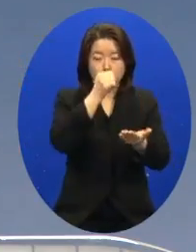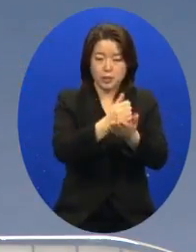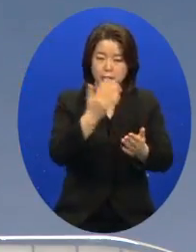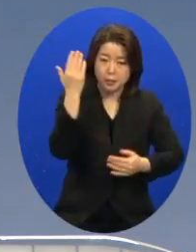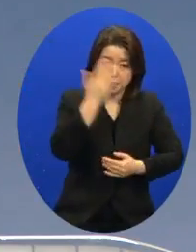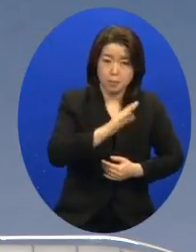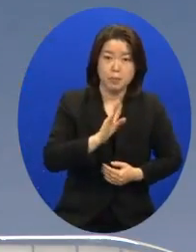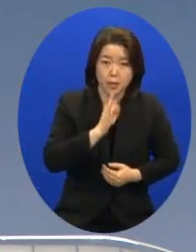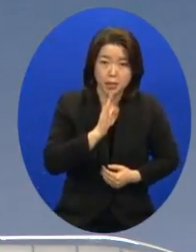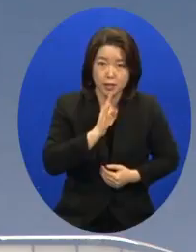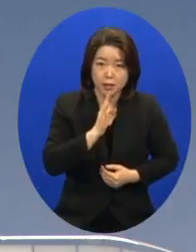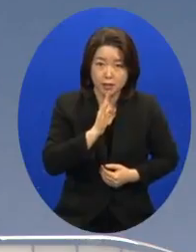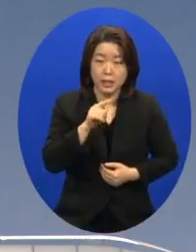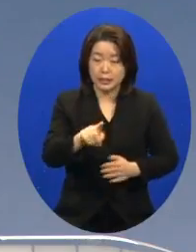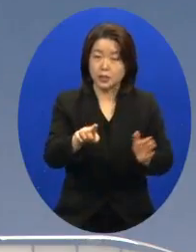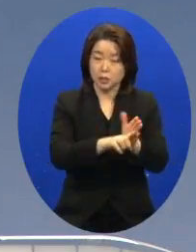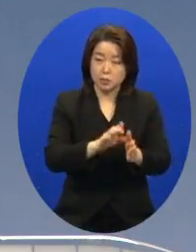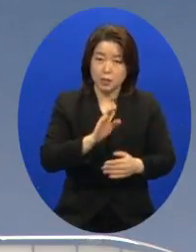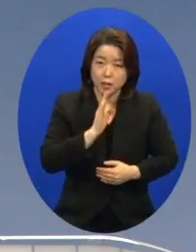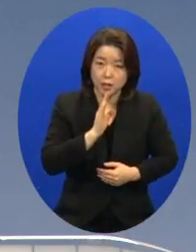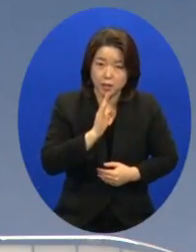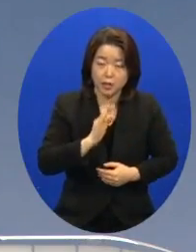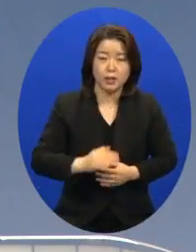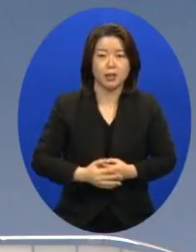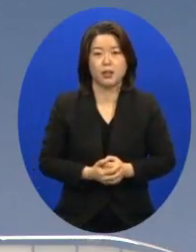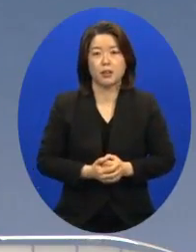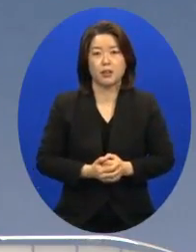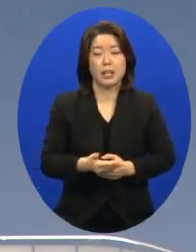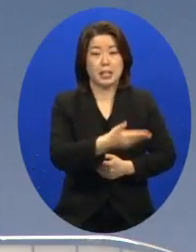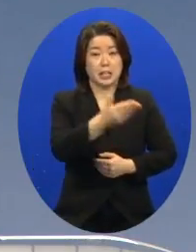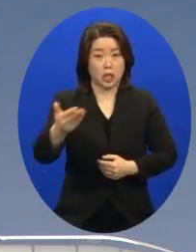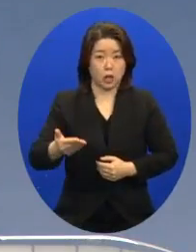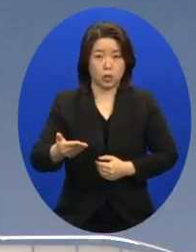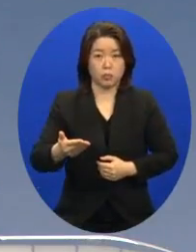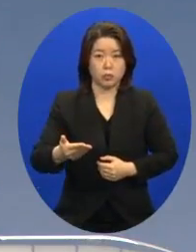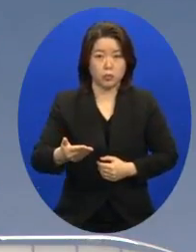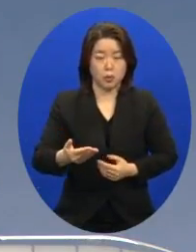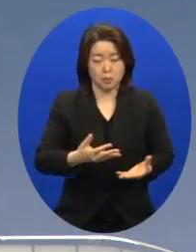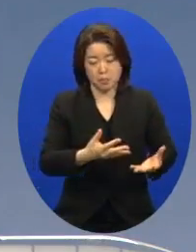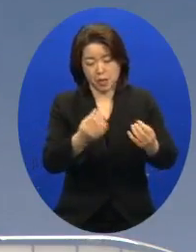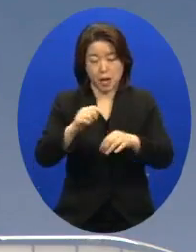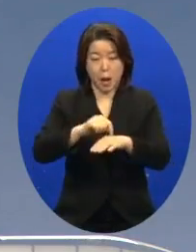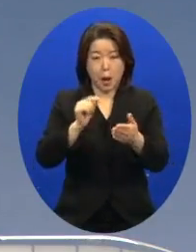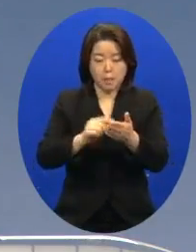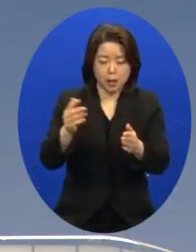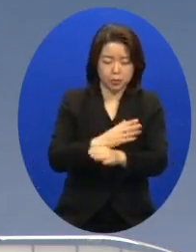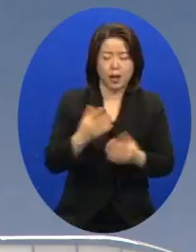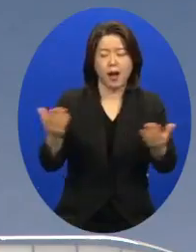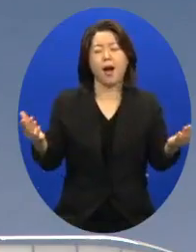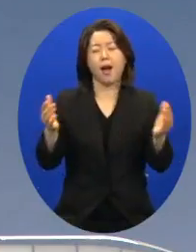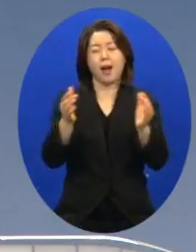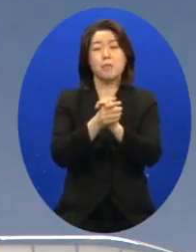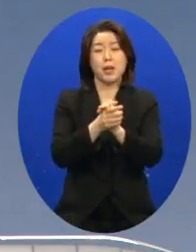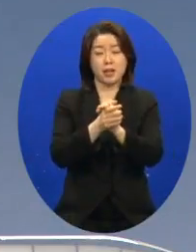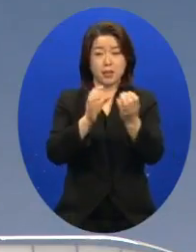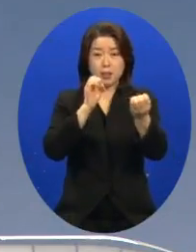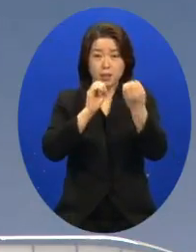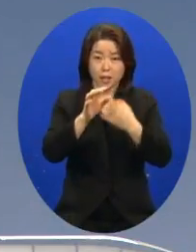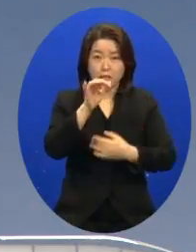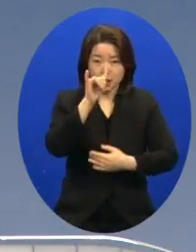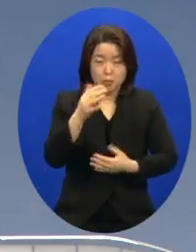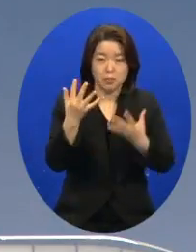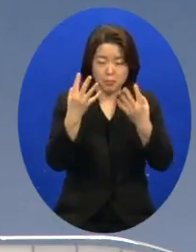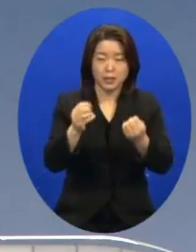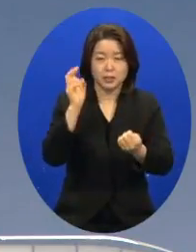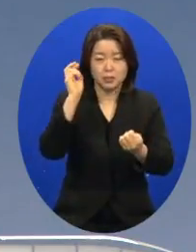받았습니까 그걸 믿습니까 아마 여러분 중에는 마음으로부터 아멘 하고 대답하셨다 분들이